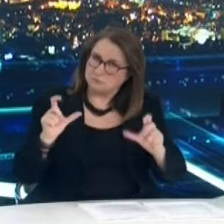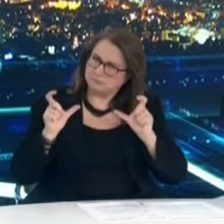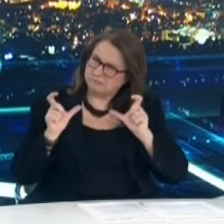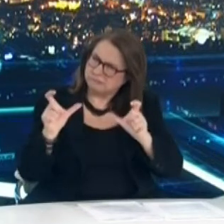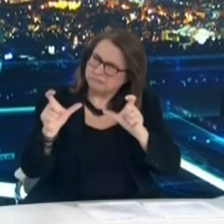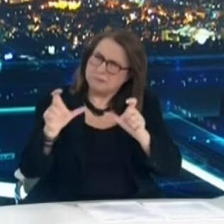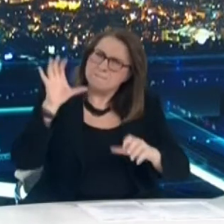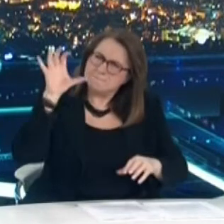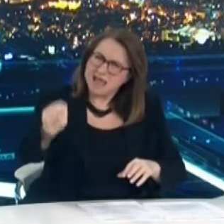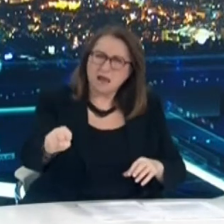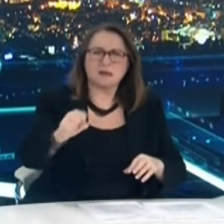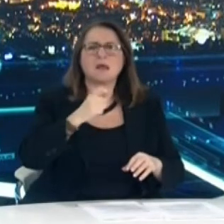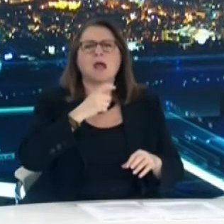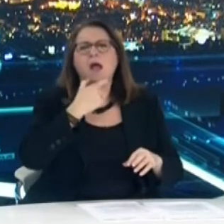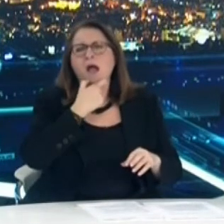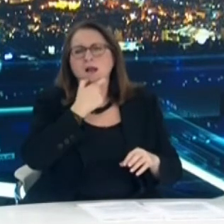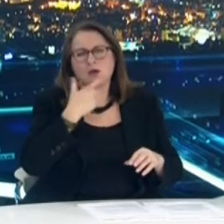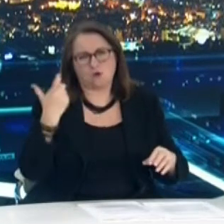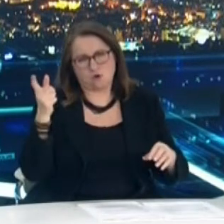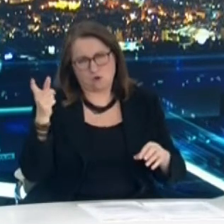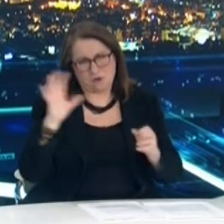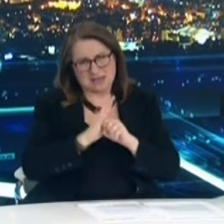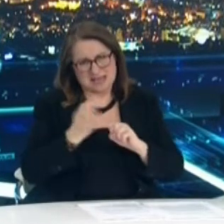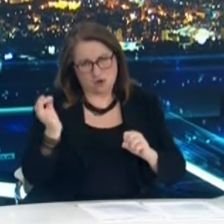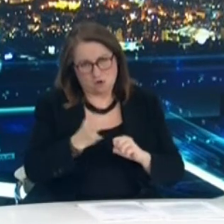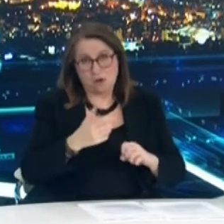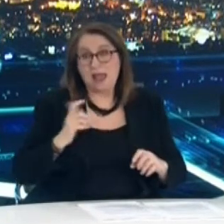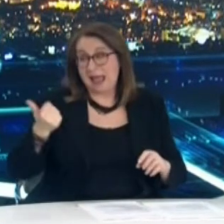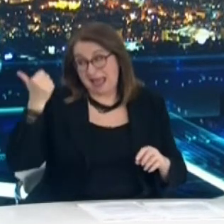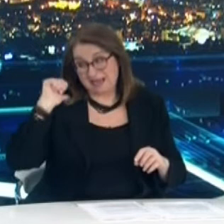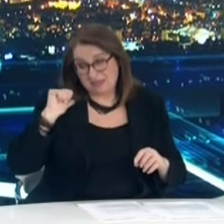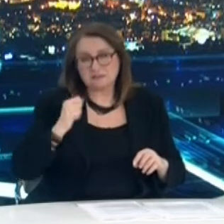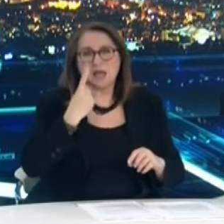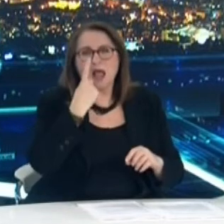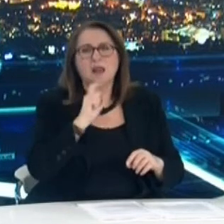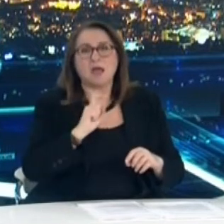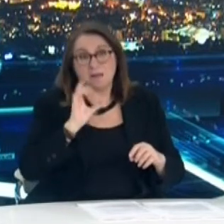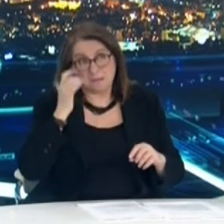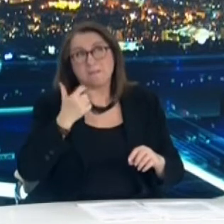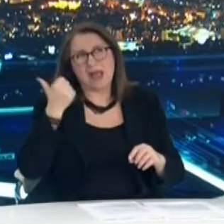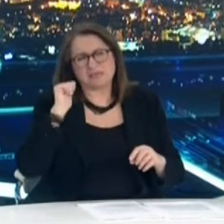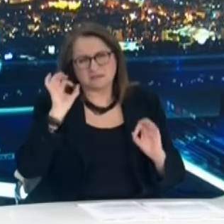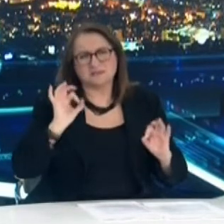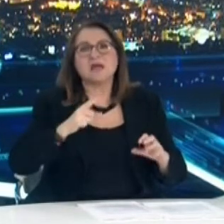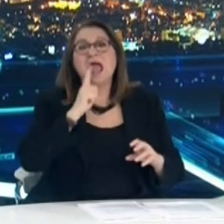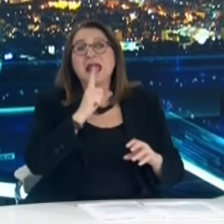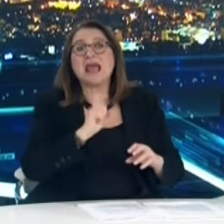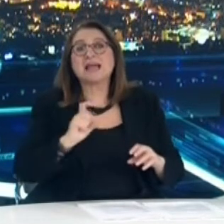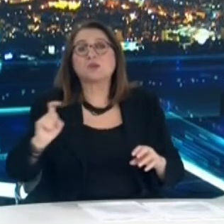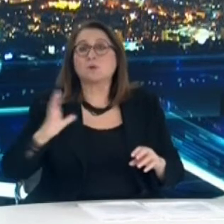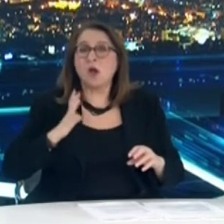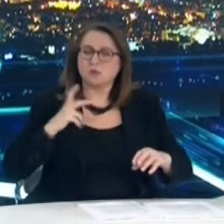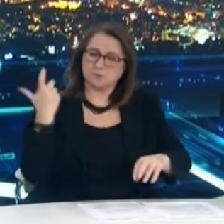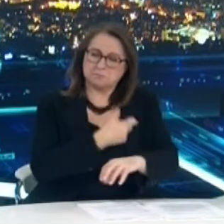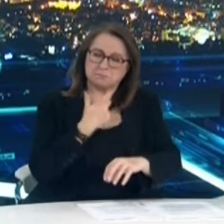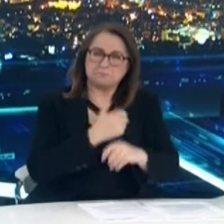οι εμβολιασμοί στη χώρα μας ξεπέρασαν το 1 εκατομμύριο δόσεις. Πάμε πολύ καλά. Αλλά είναι σημαντικό να τονιστεί ότι ακόμα και εμείς που εμβολιαστήκαμε, θα